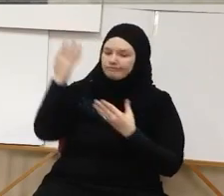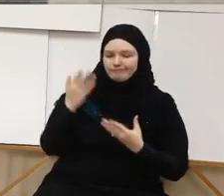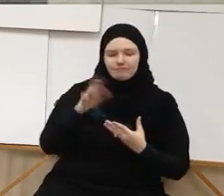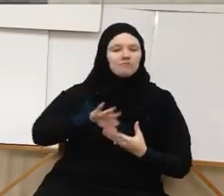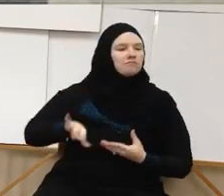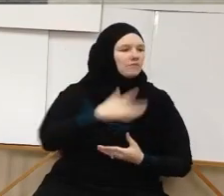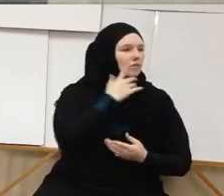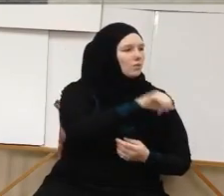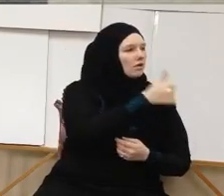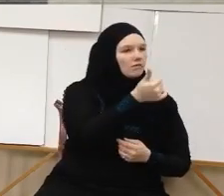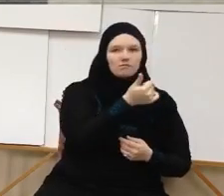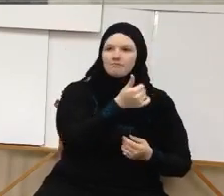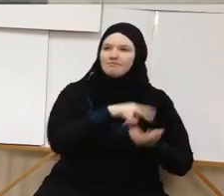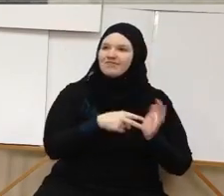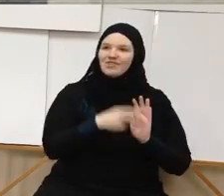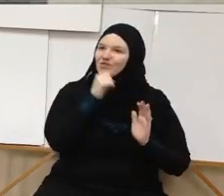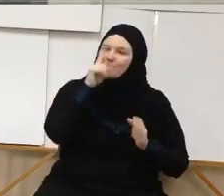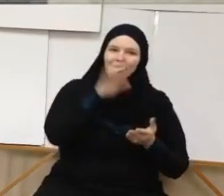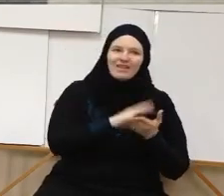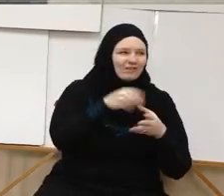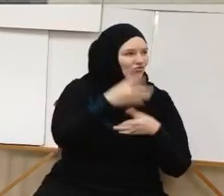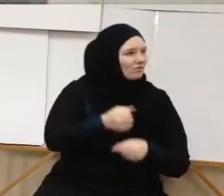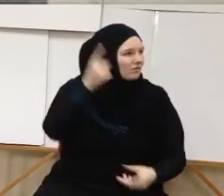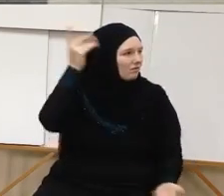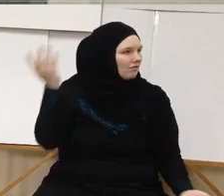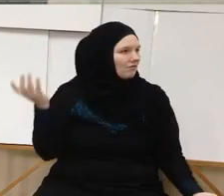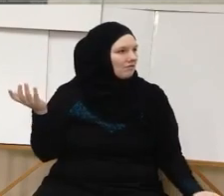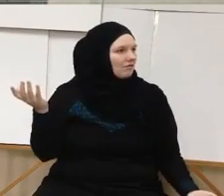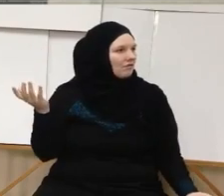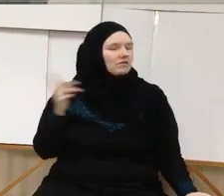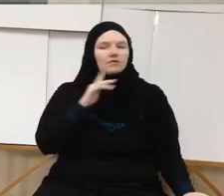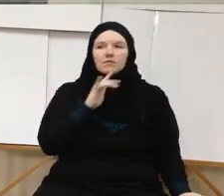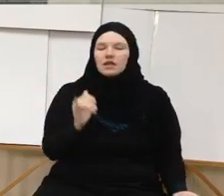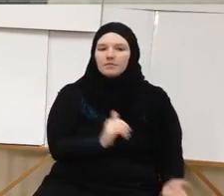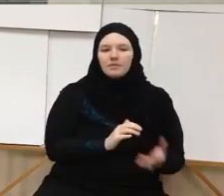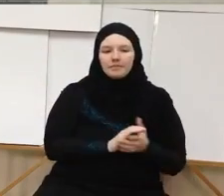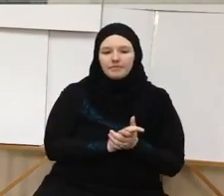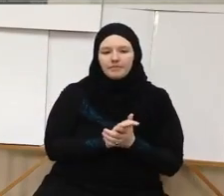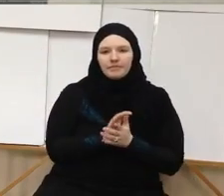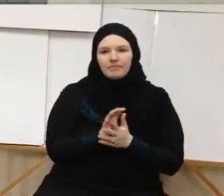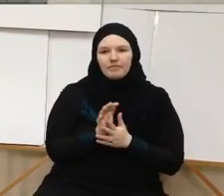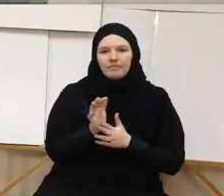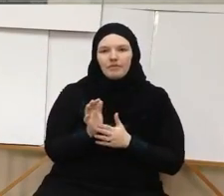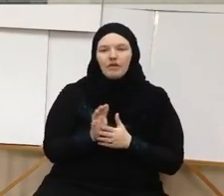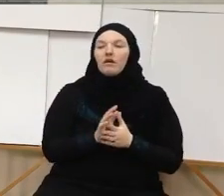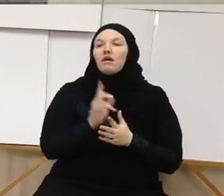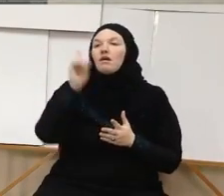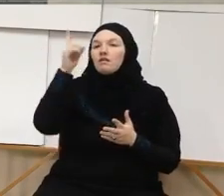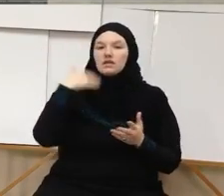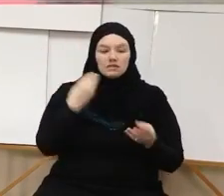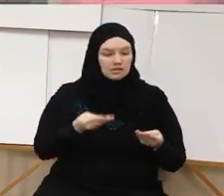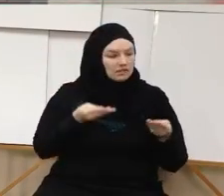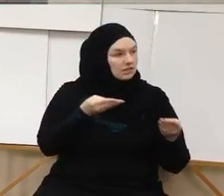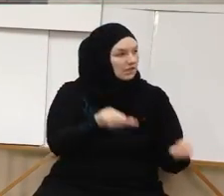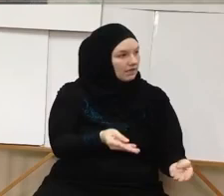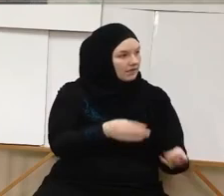says, وَكَتَبْنَا عَلَيْهِمْ فِيهَا أَنَّ النَّفْسَ بِالنَّفْسِ. We have prescribed unto them in it,